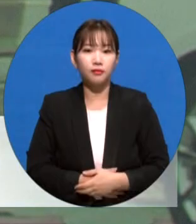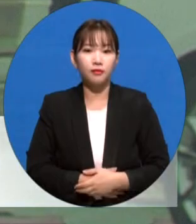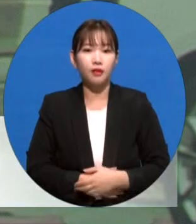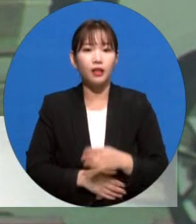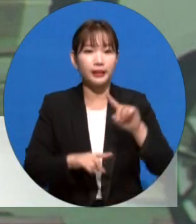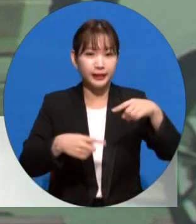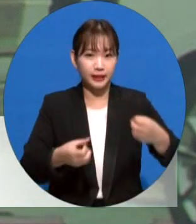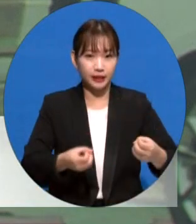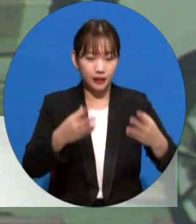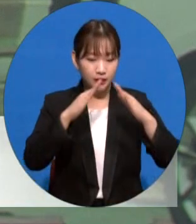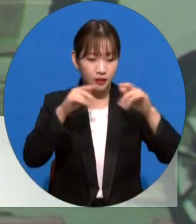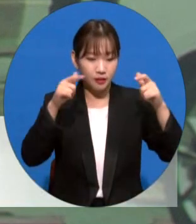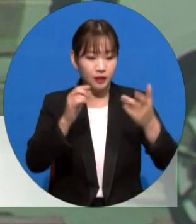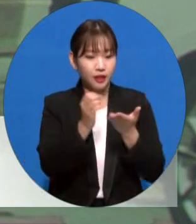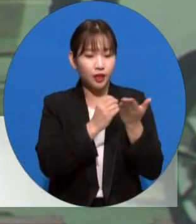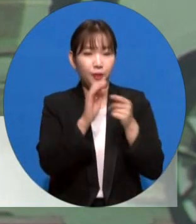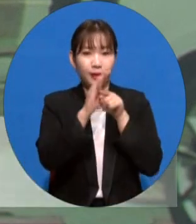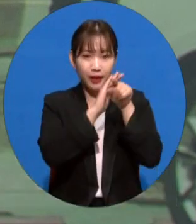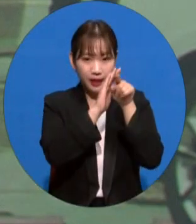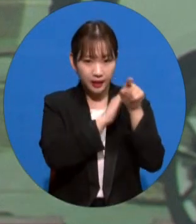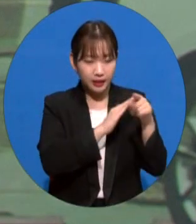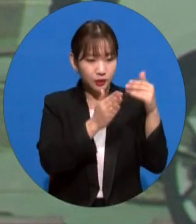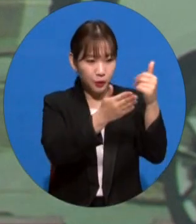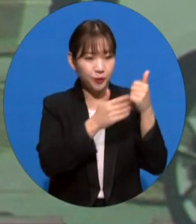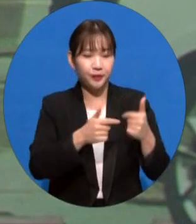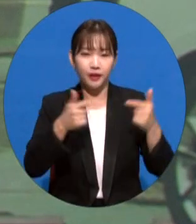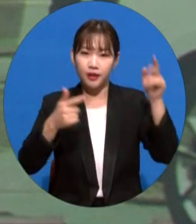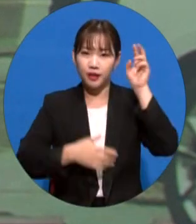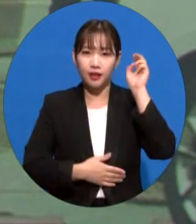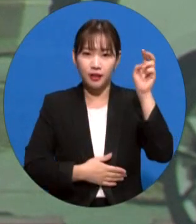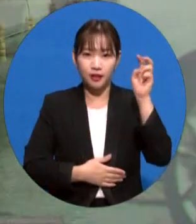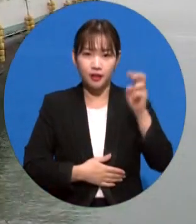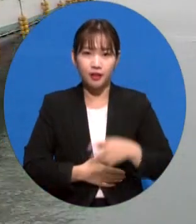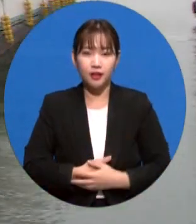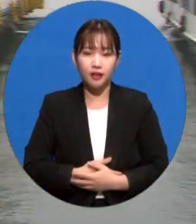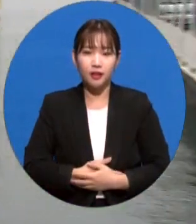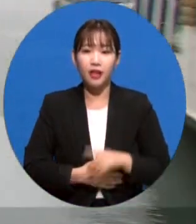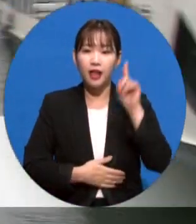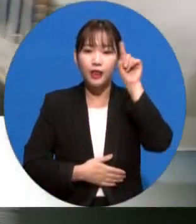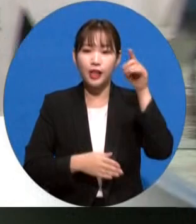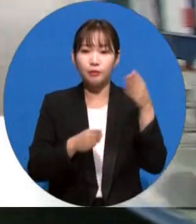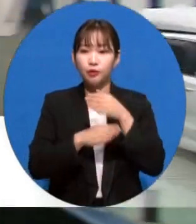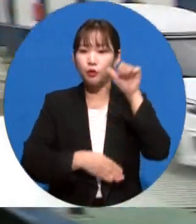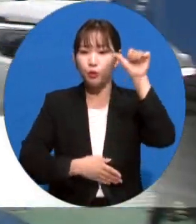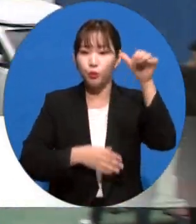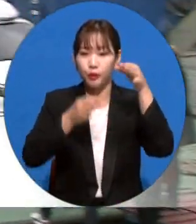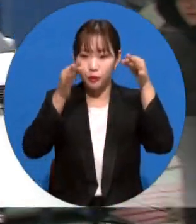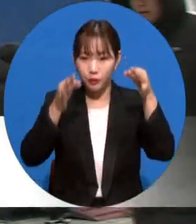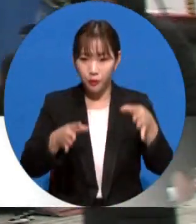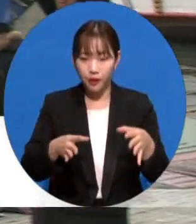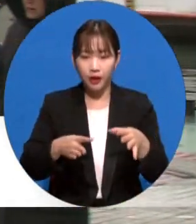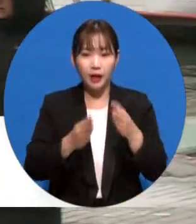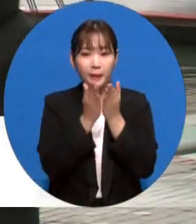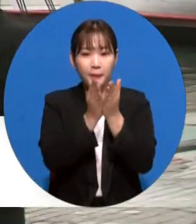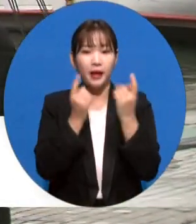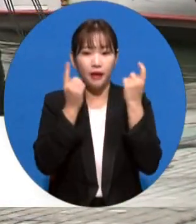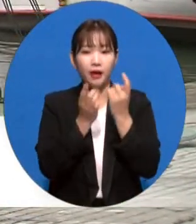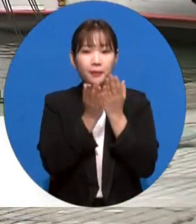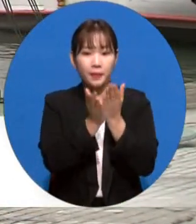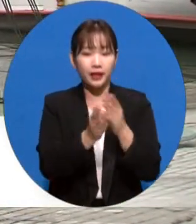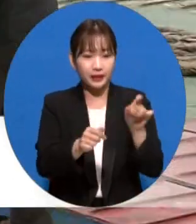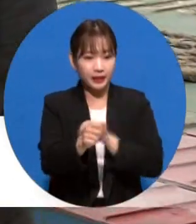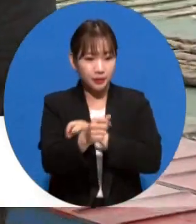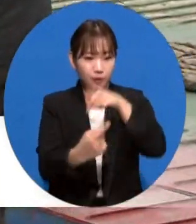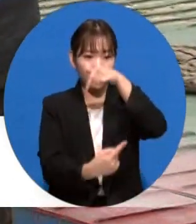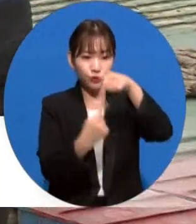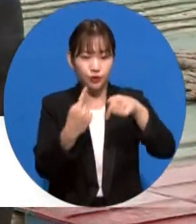설 연휴 전남의 섬을 방문하는 귀성객들이 늘 것으로 전망되면서 내일부터 닷새 동안 연안 여객선 특별